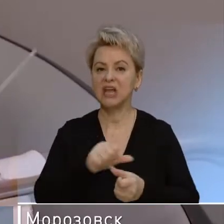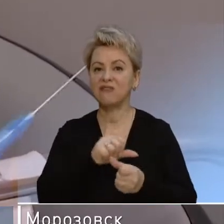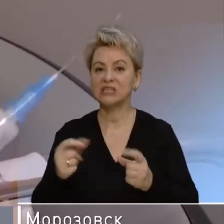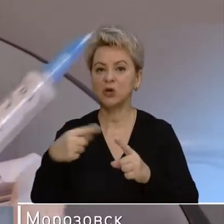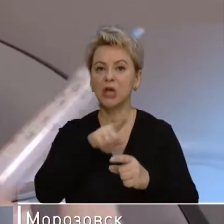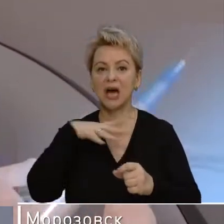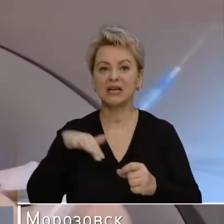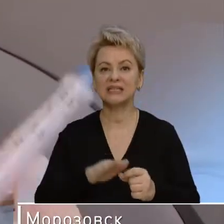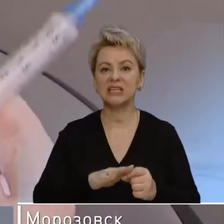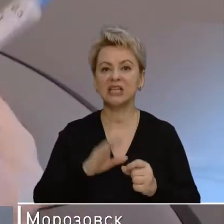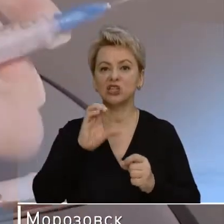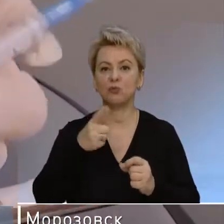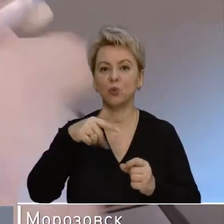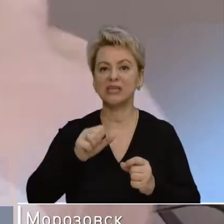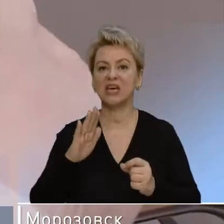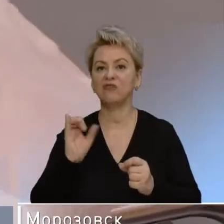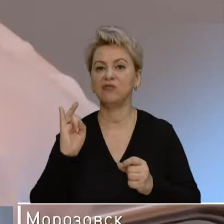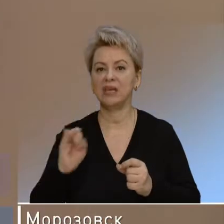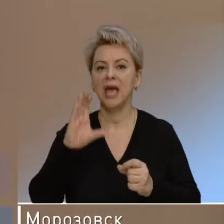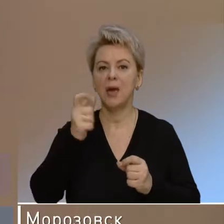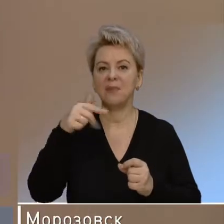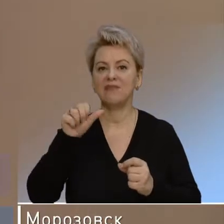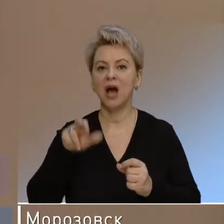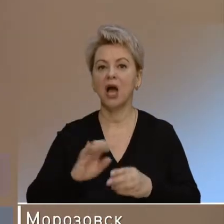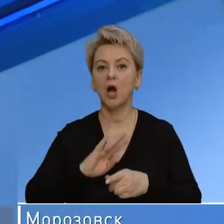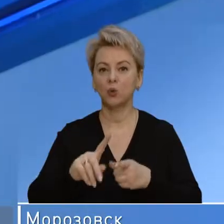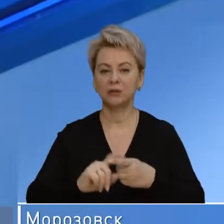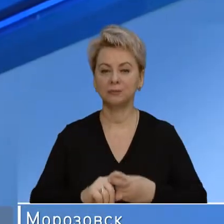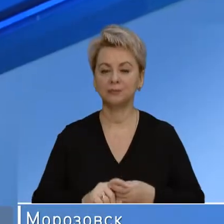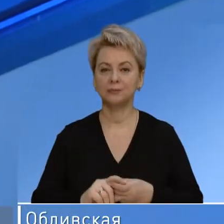основном это российские препараты «Спутник Ви» и «Эпивак Корона».